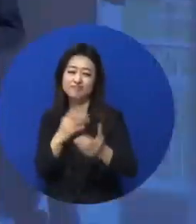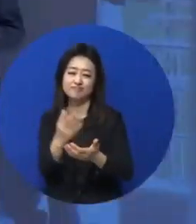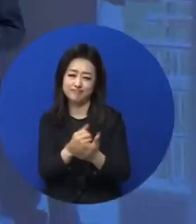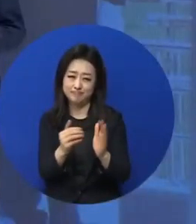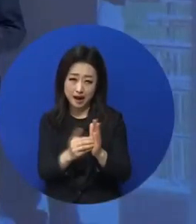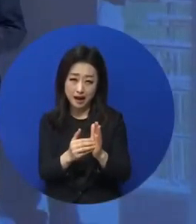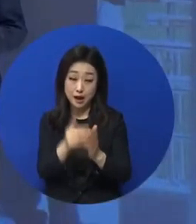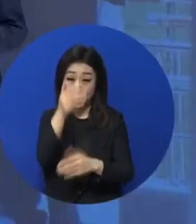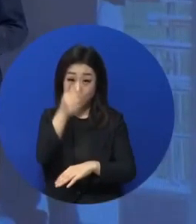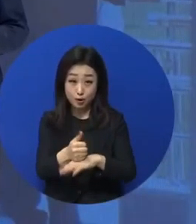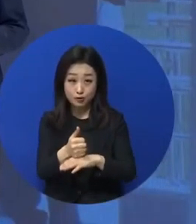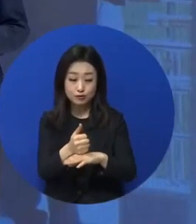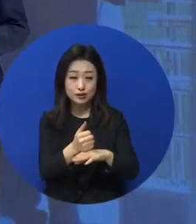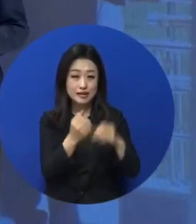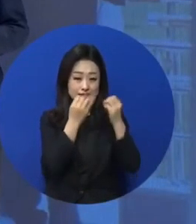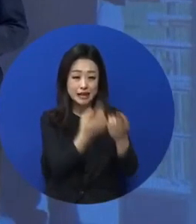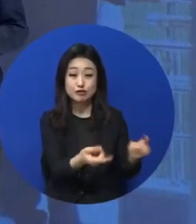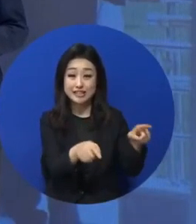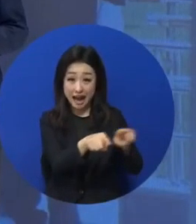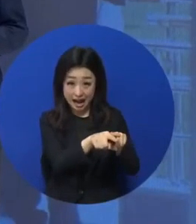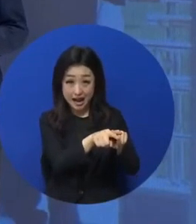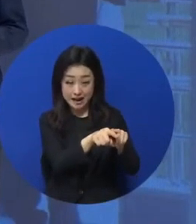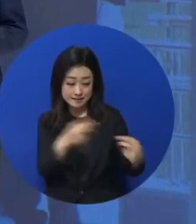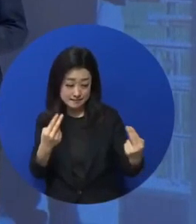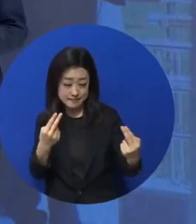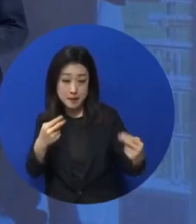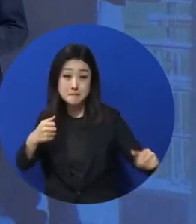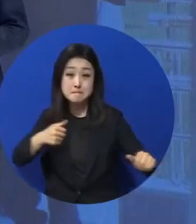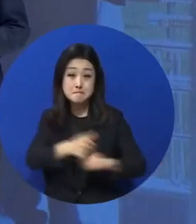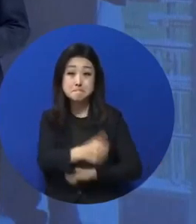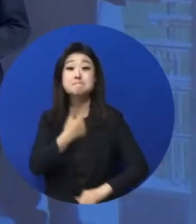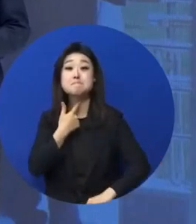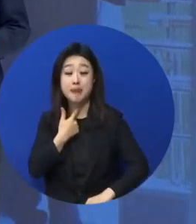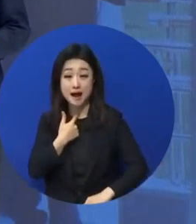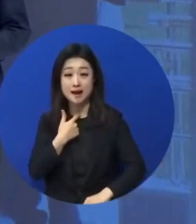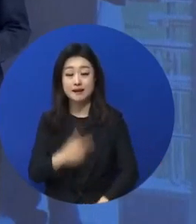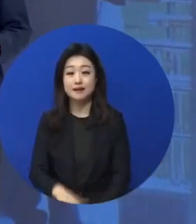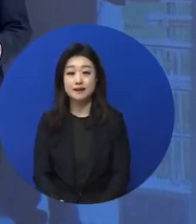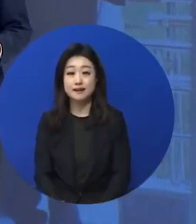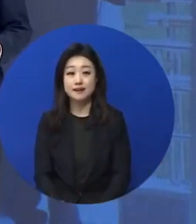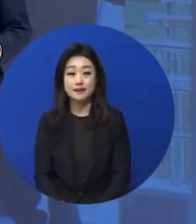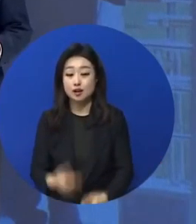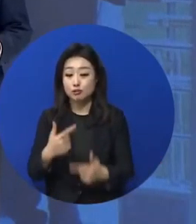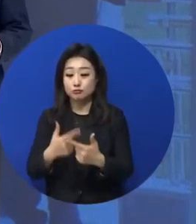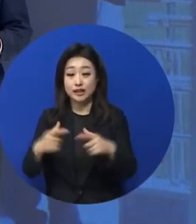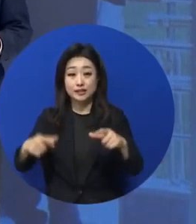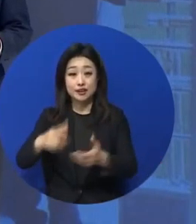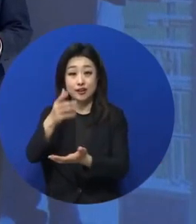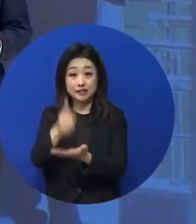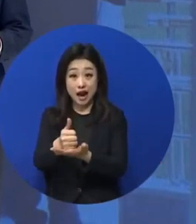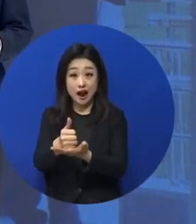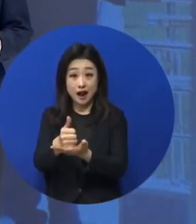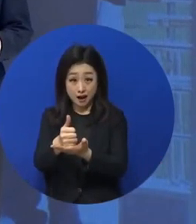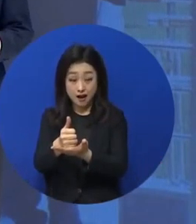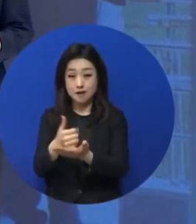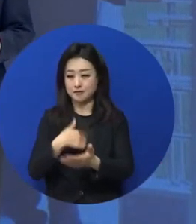힘으로 새누리당을 꺾고 원내 제1당이 되었습니다. 부산시당 위원장으로서